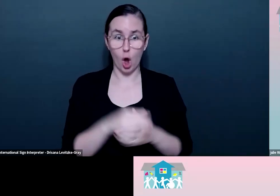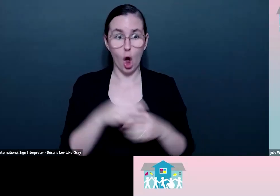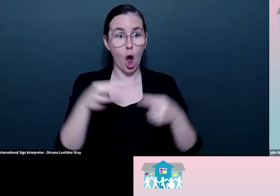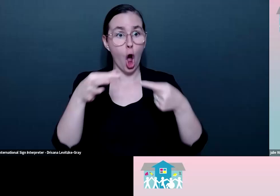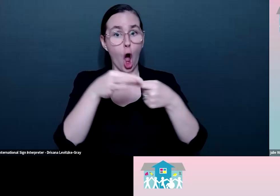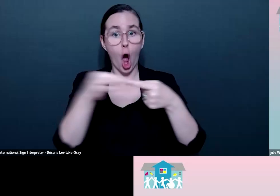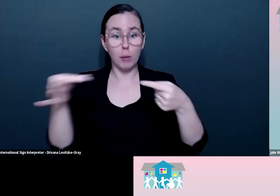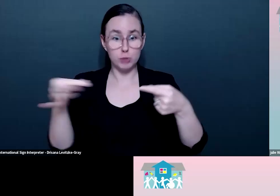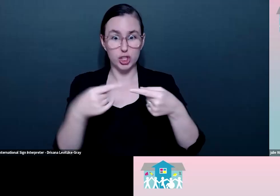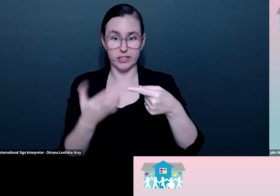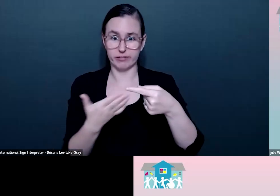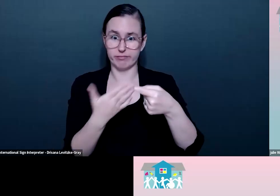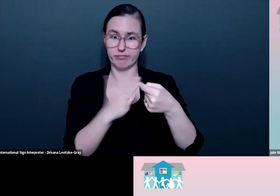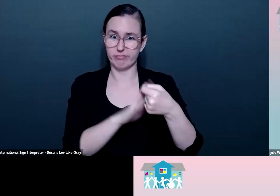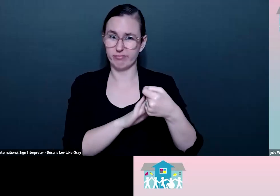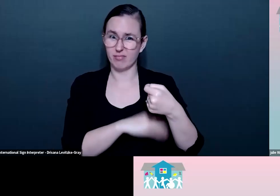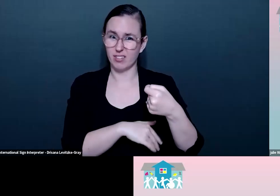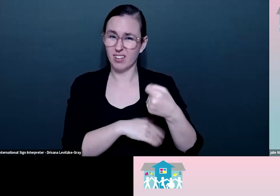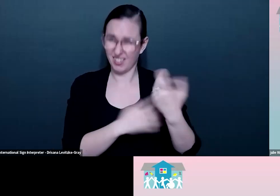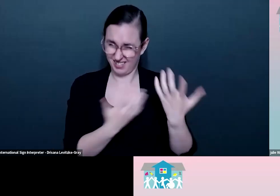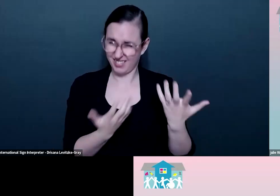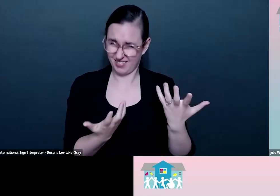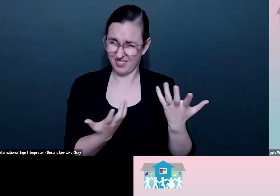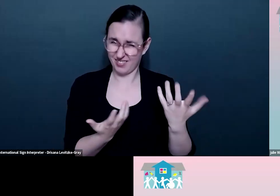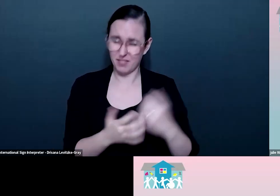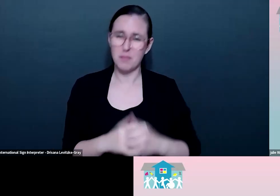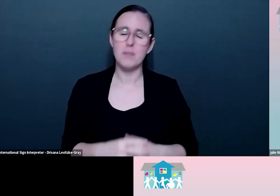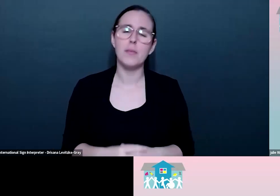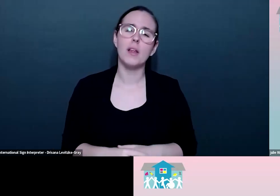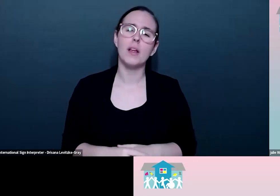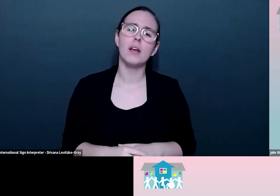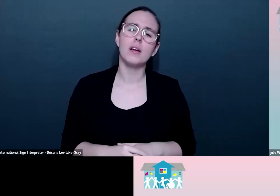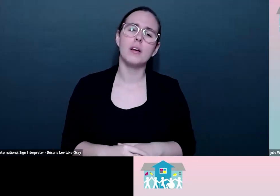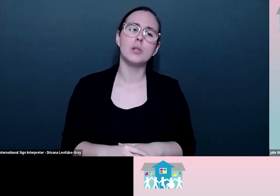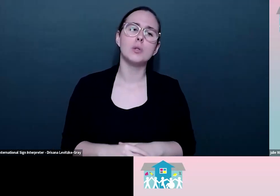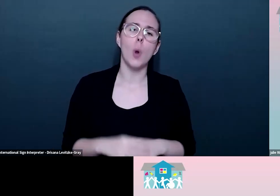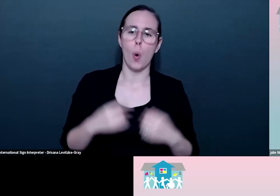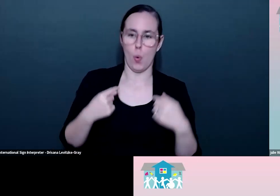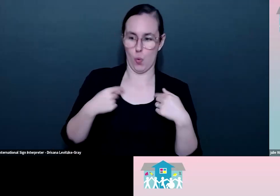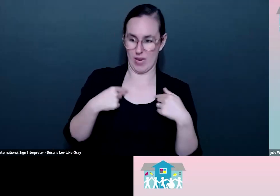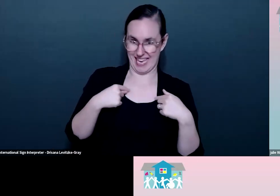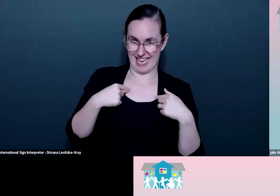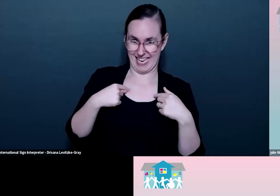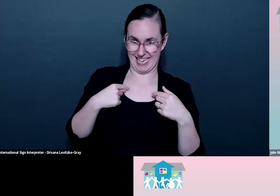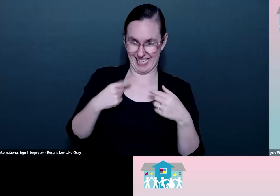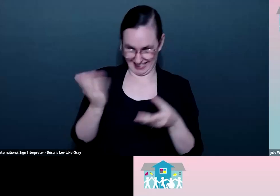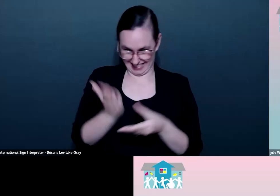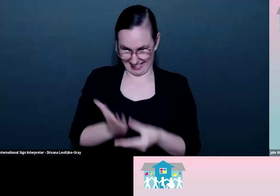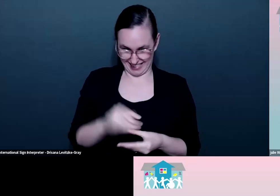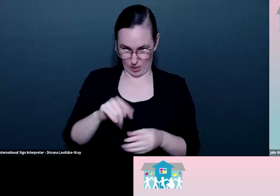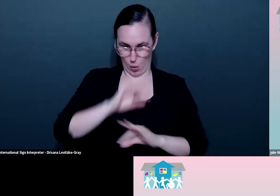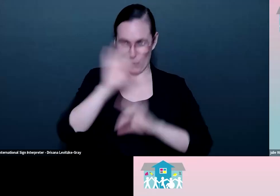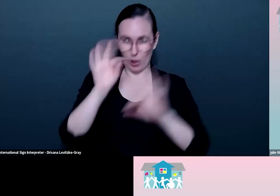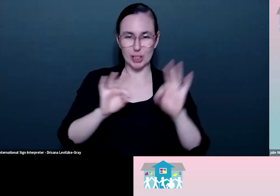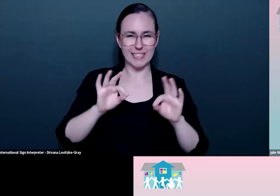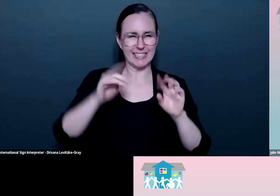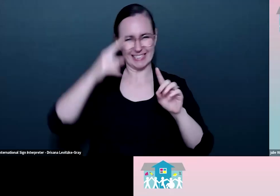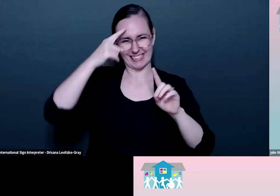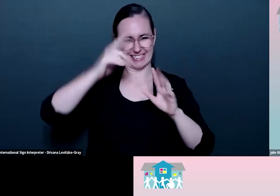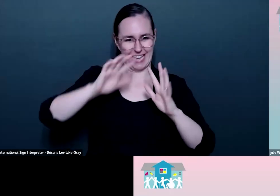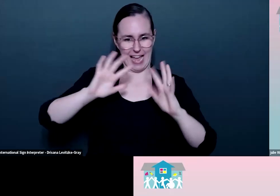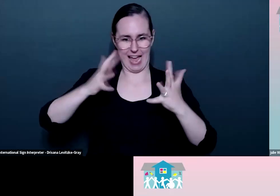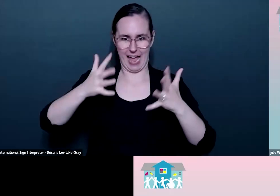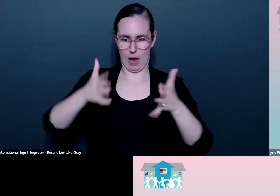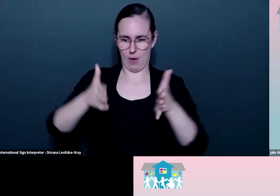plusieurs formes de minimiser les marges d'erreur qui peuvent se présenter dans